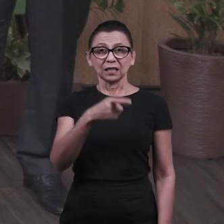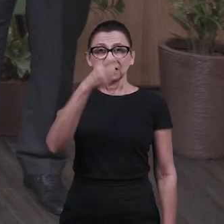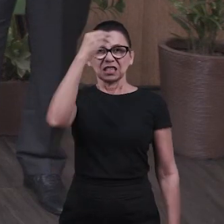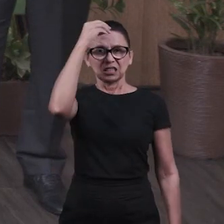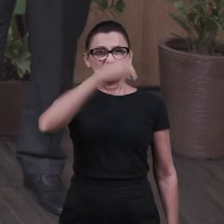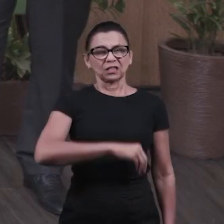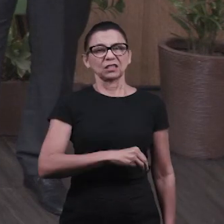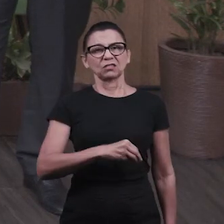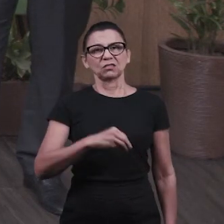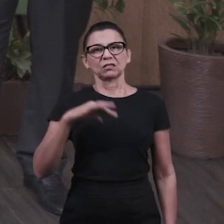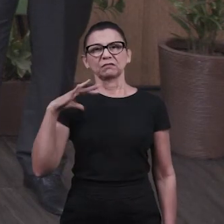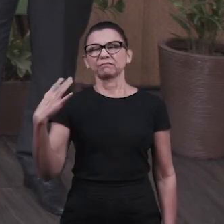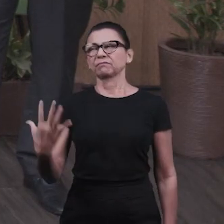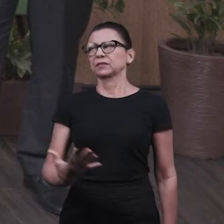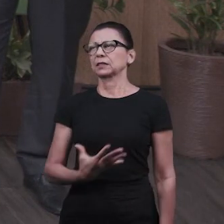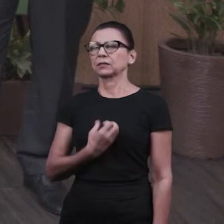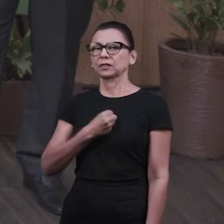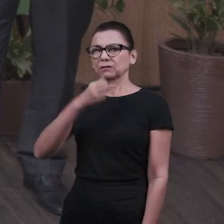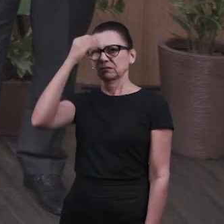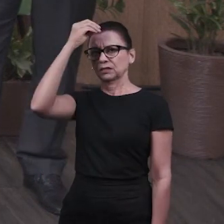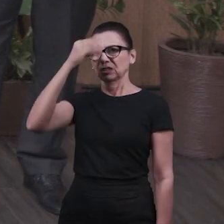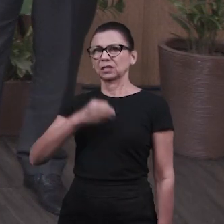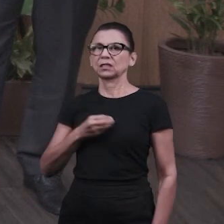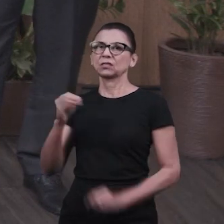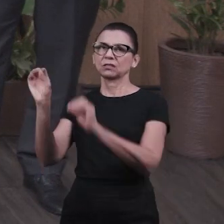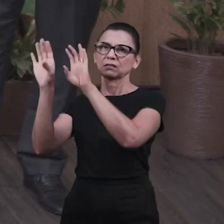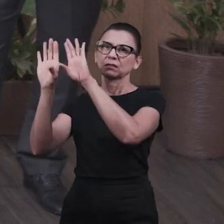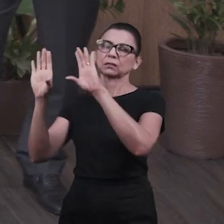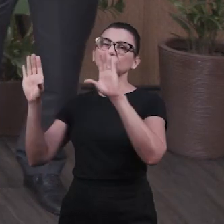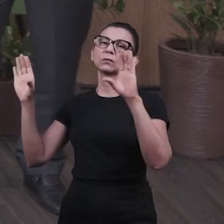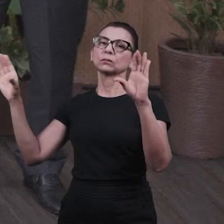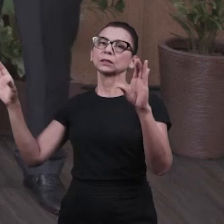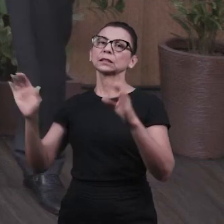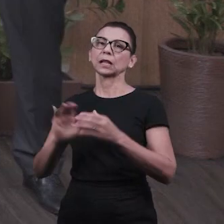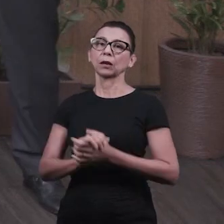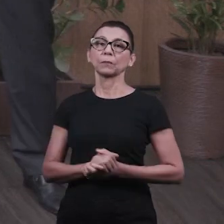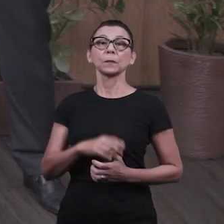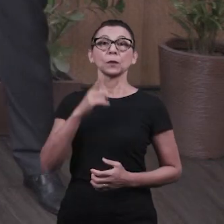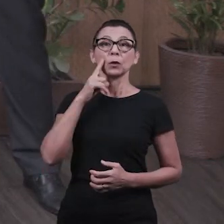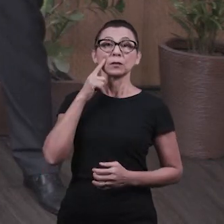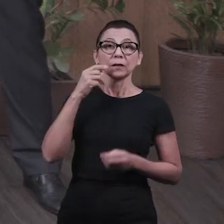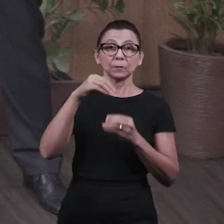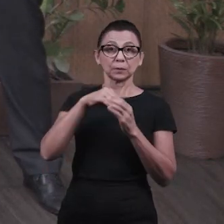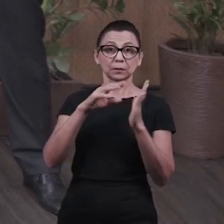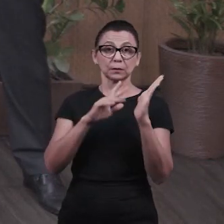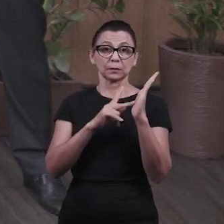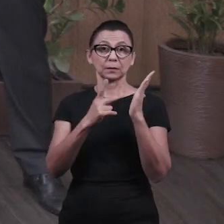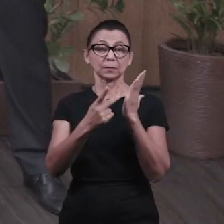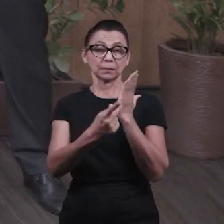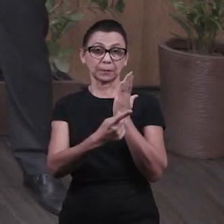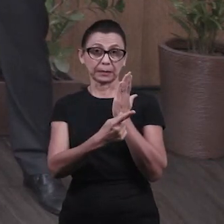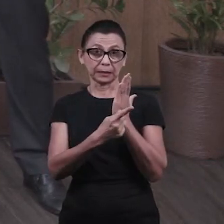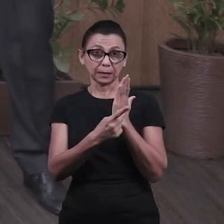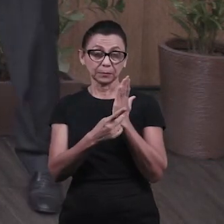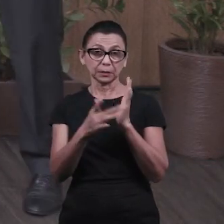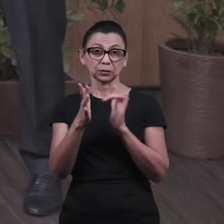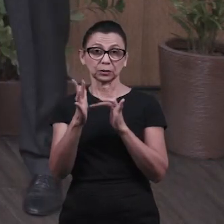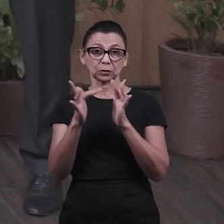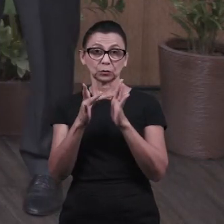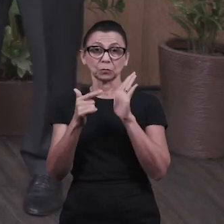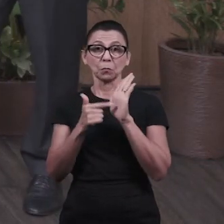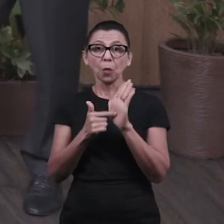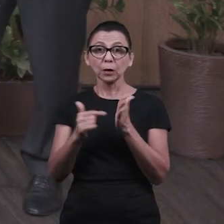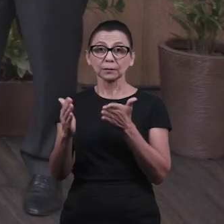ces oppositions sont décrites dans les paraboles du royaume. Il est vrai. Et